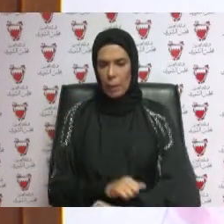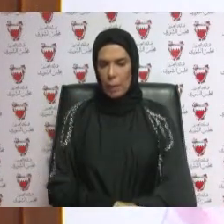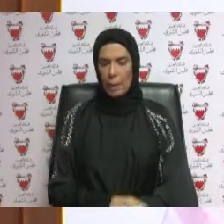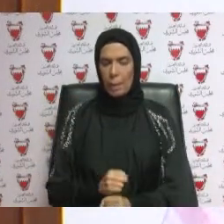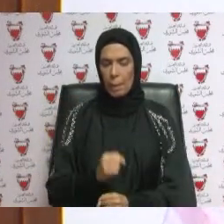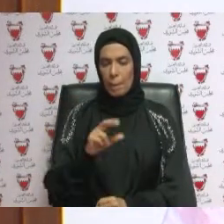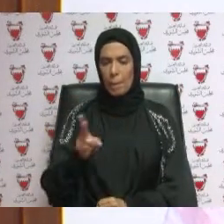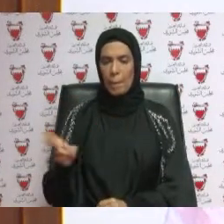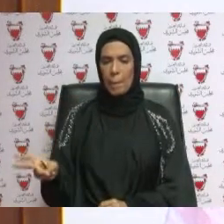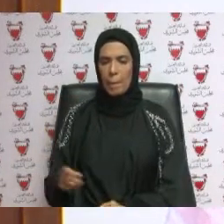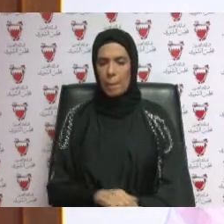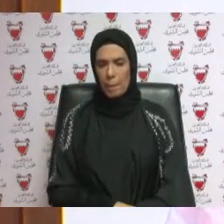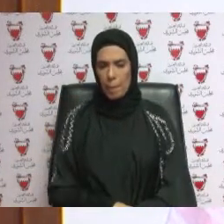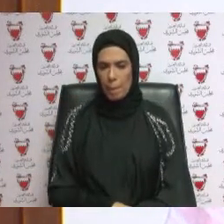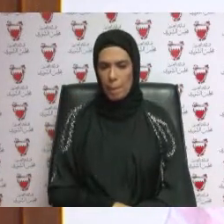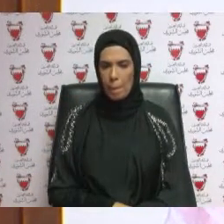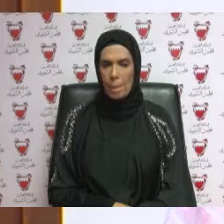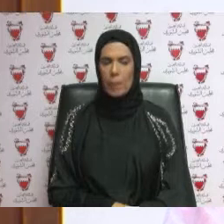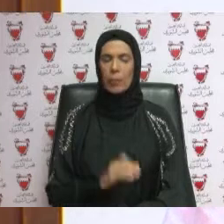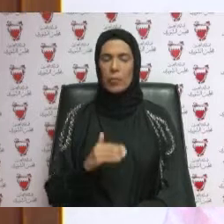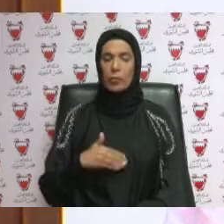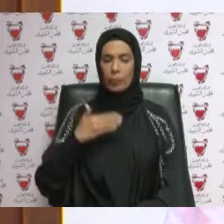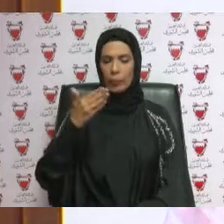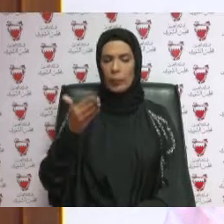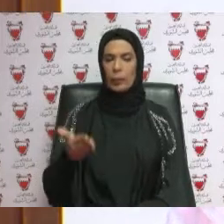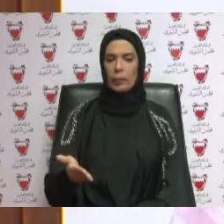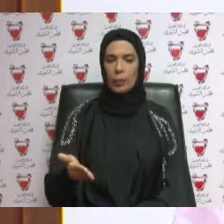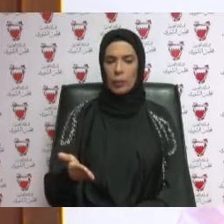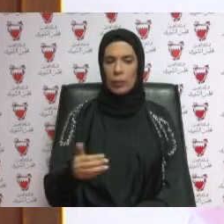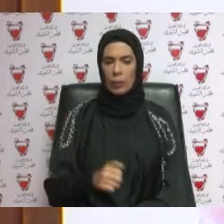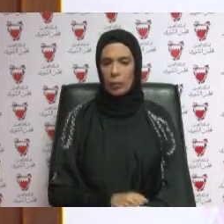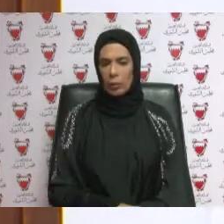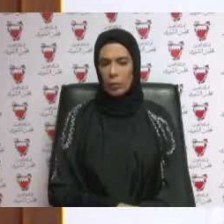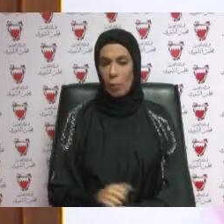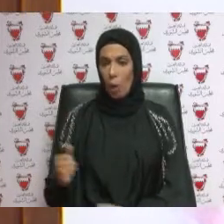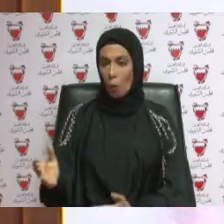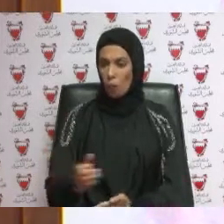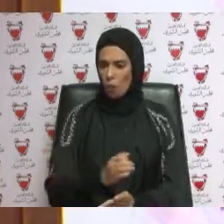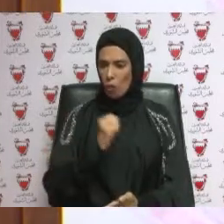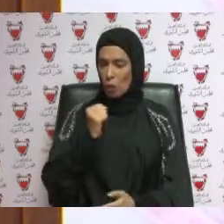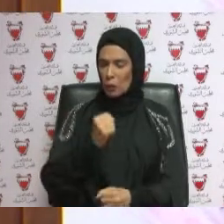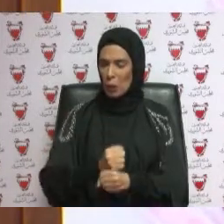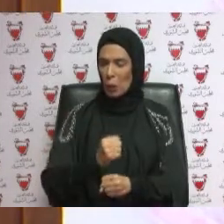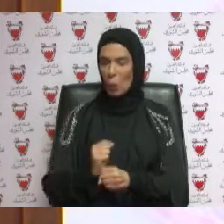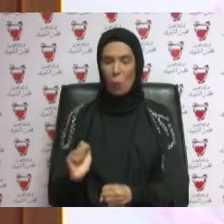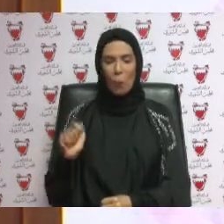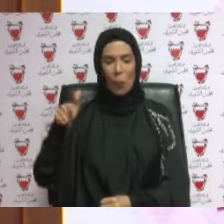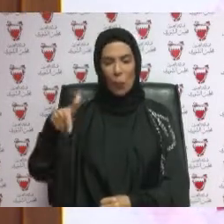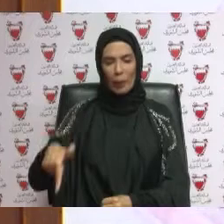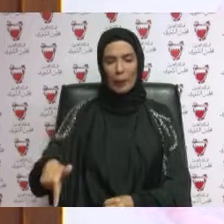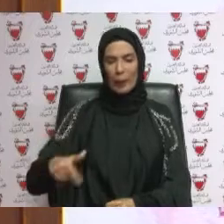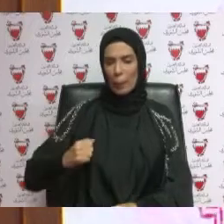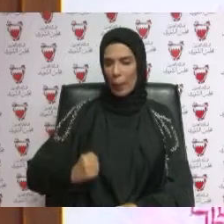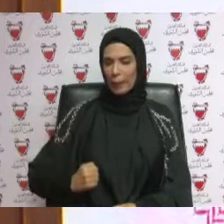والمشاريع التي سوف تعلن عنها مستقبلا سوف تخلق آلاف من فرص العمل للمواطنين